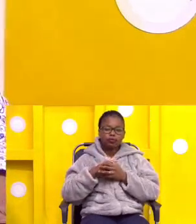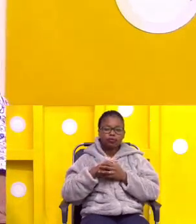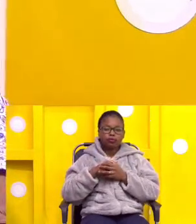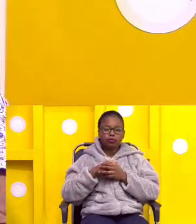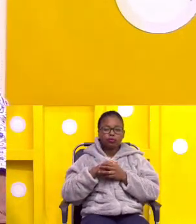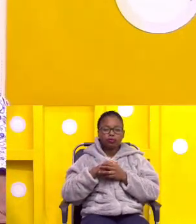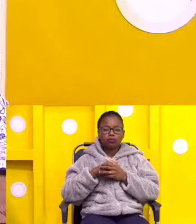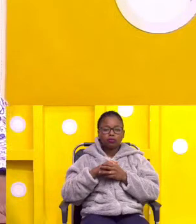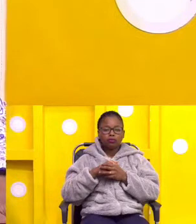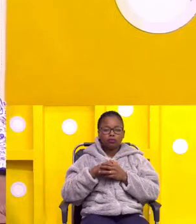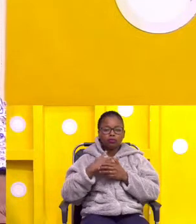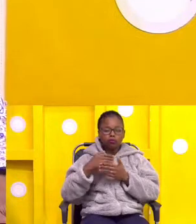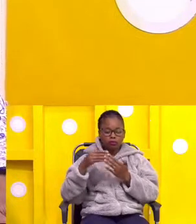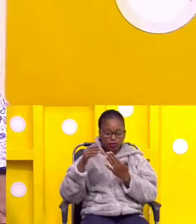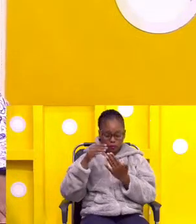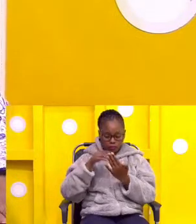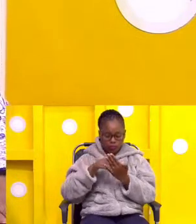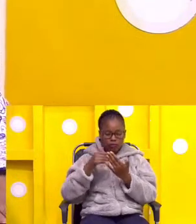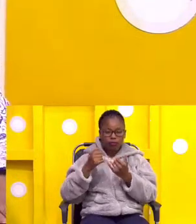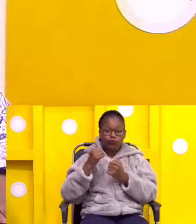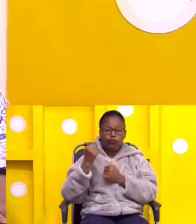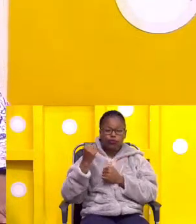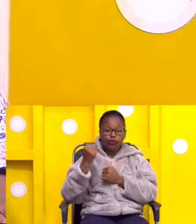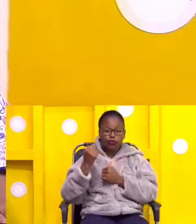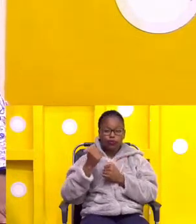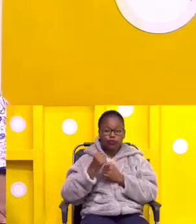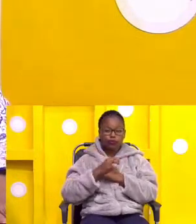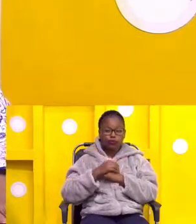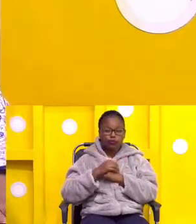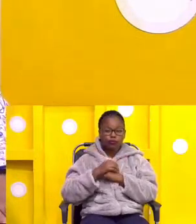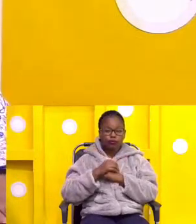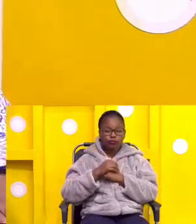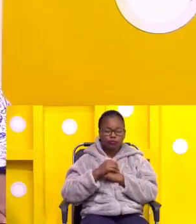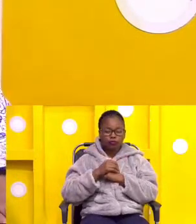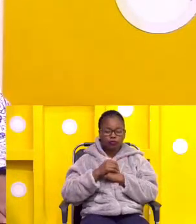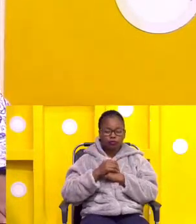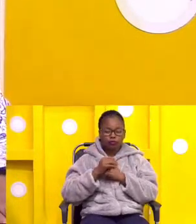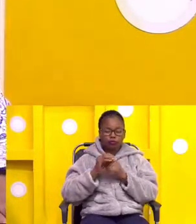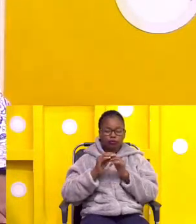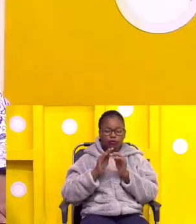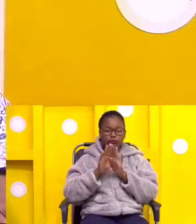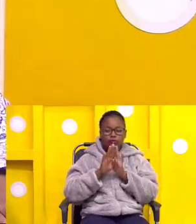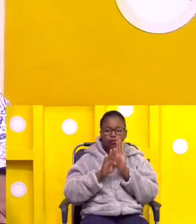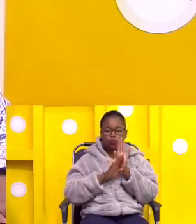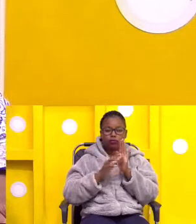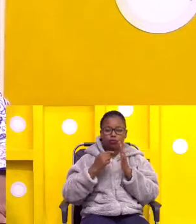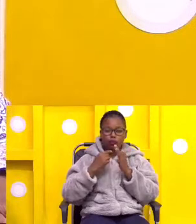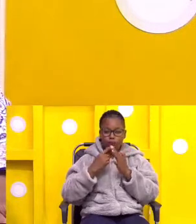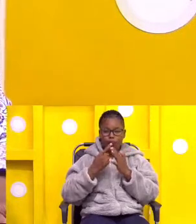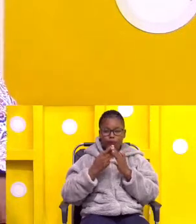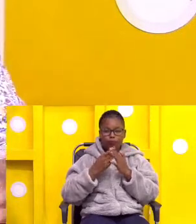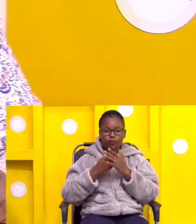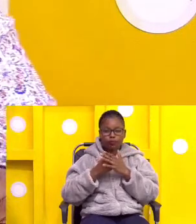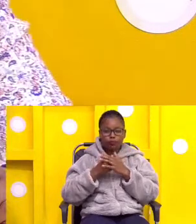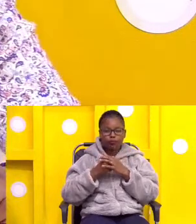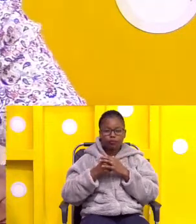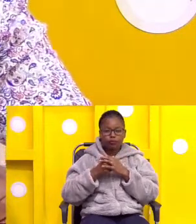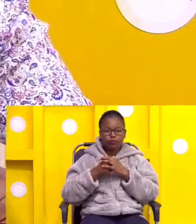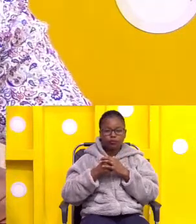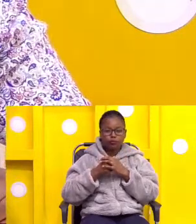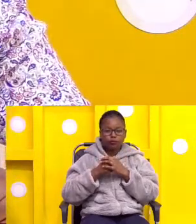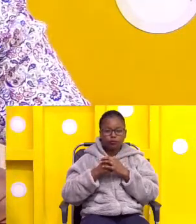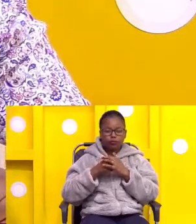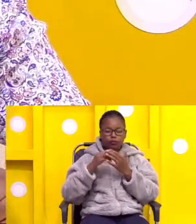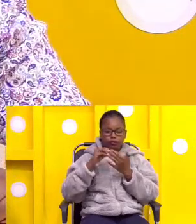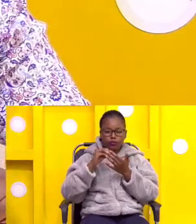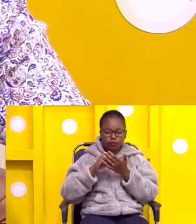ngwendaga tũingĩre kamũrainĩ ga gatano maandĩko maroiga atĩrĩrĩ ningĩ Jehova